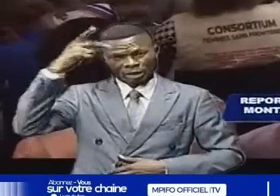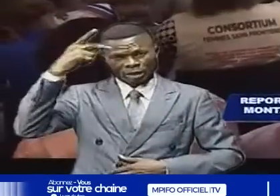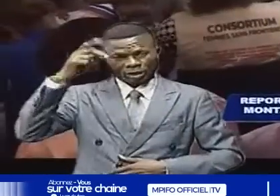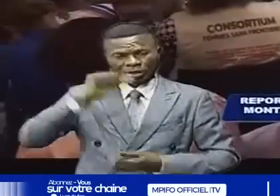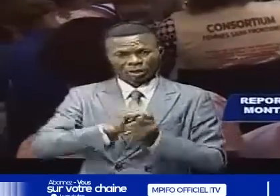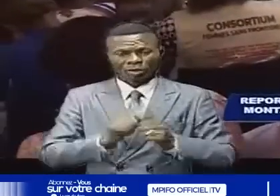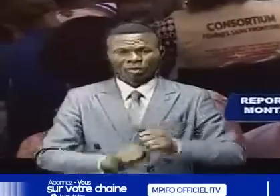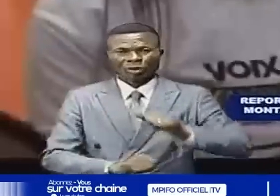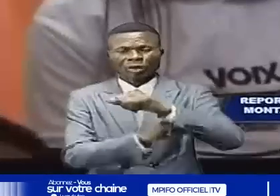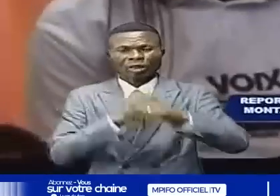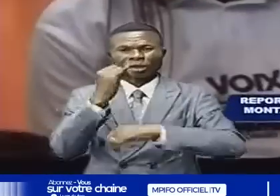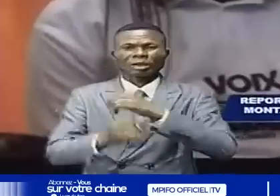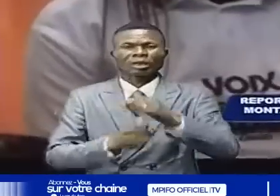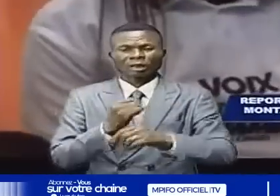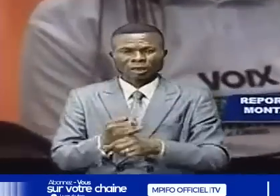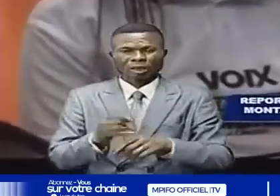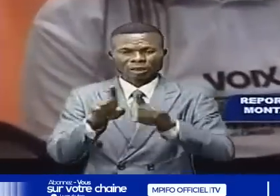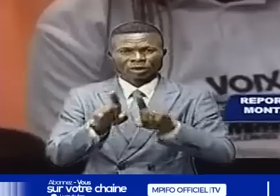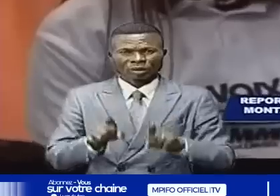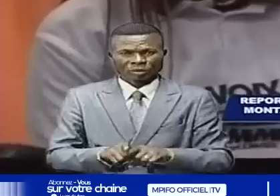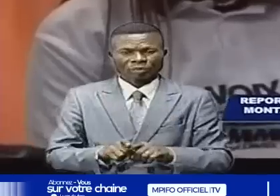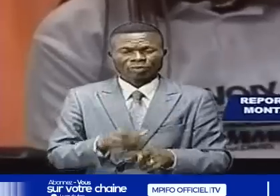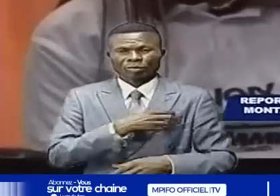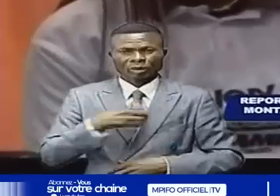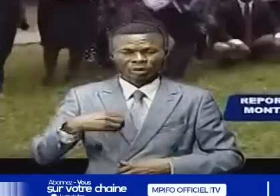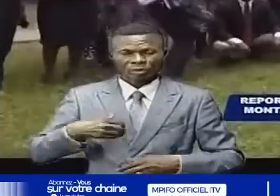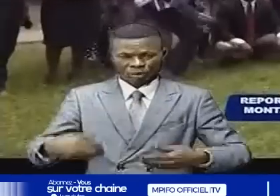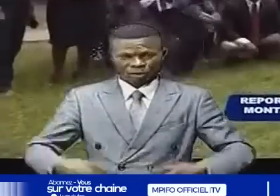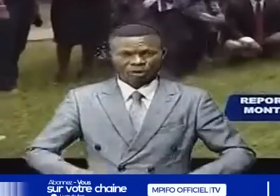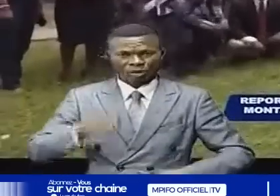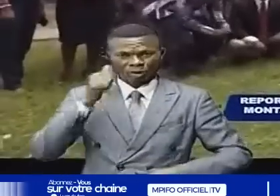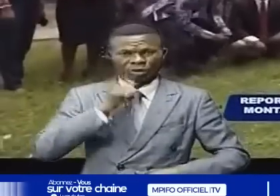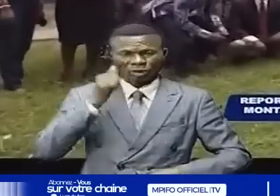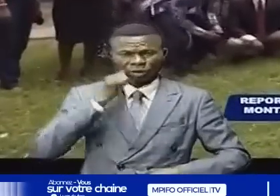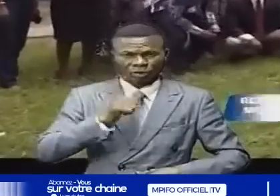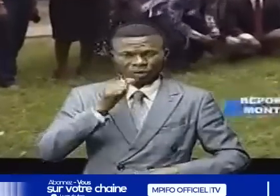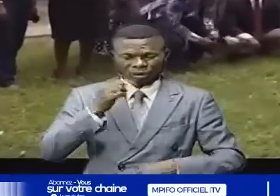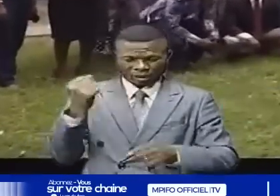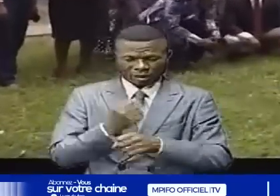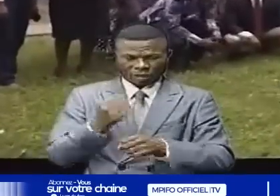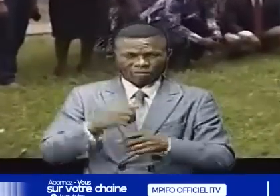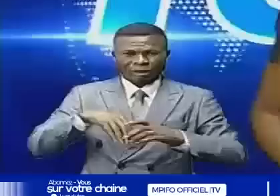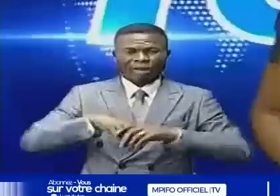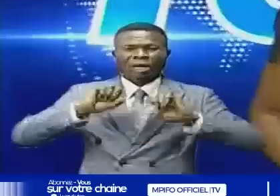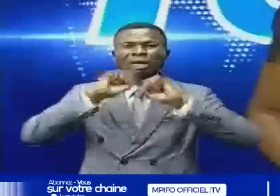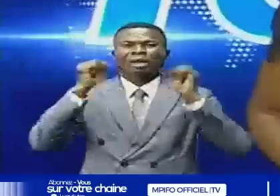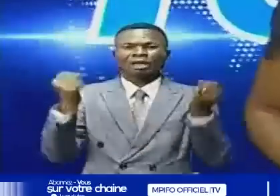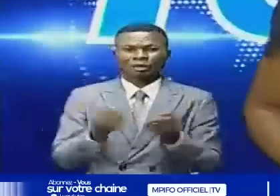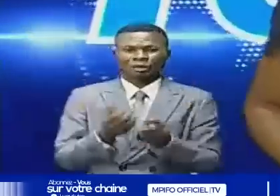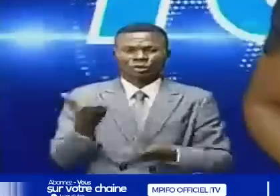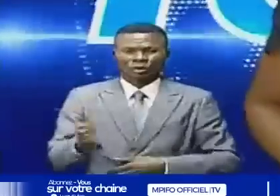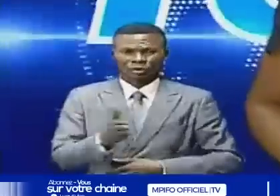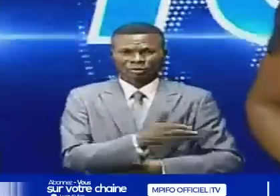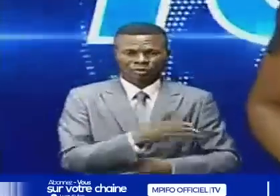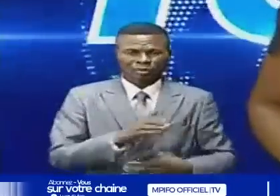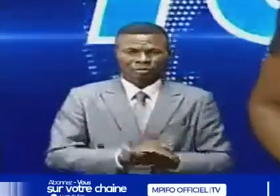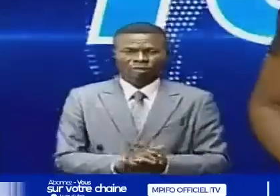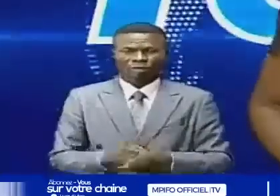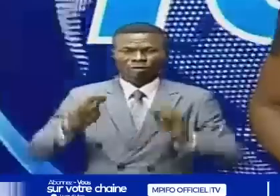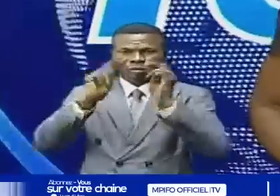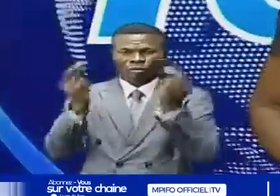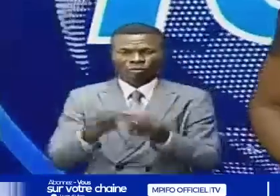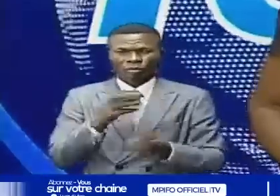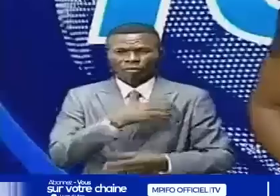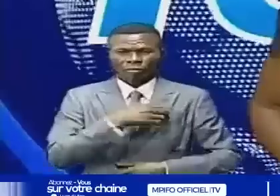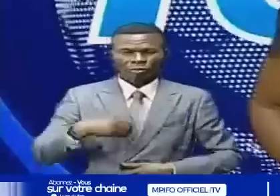d'assistance internationale, ainsi que voir les femmes et jeunes filles s'intégrer dans la société. Et puis les réseaux des femmes